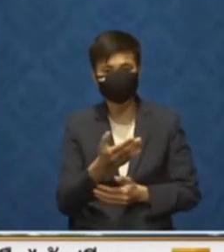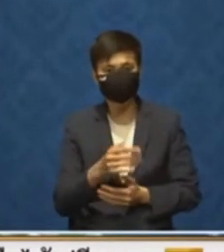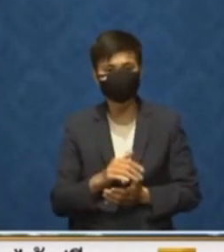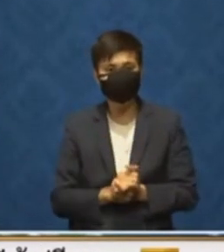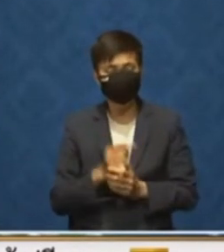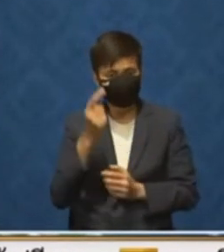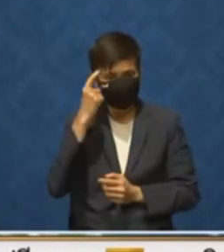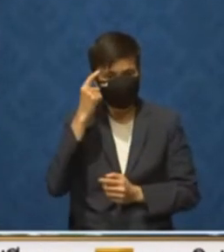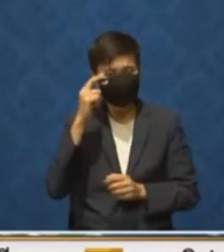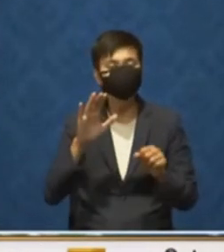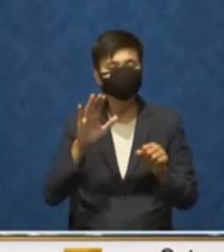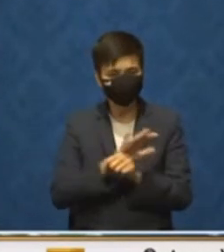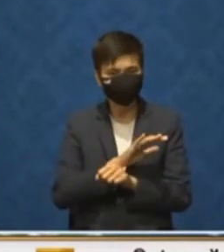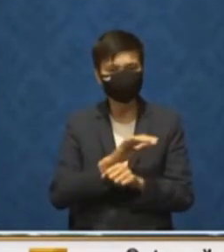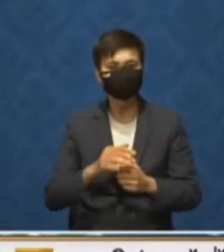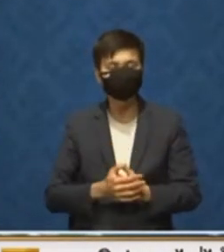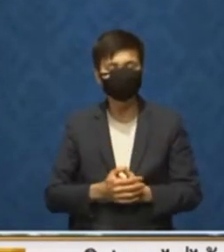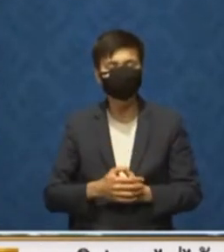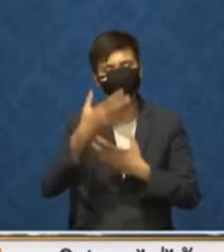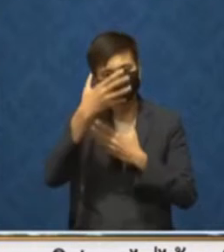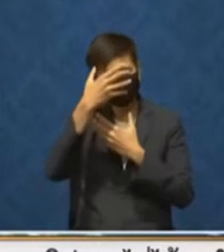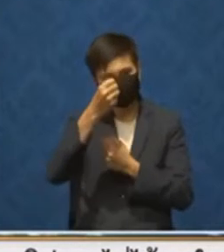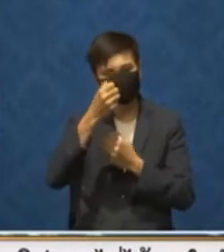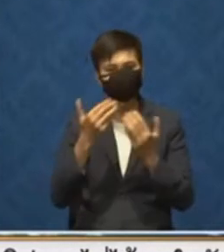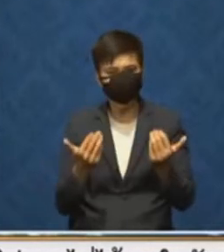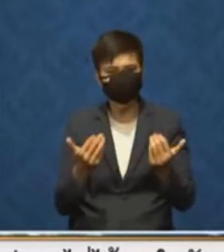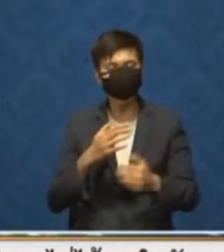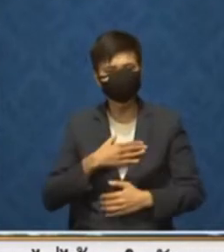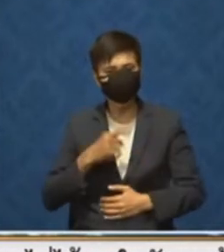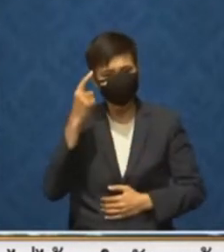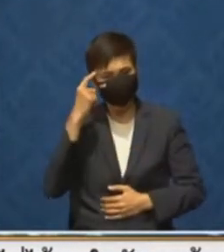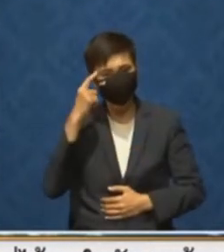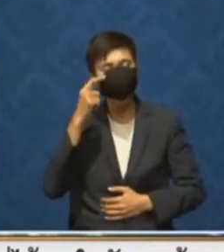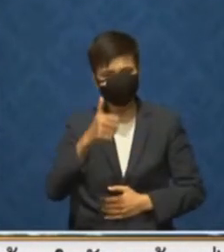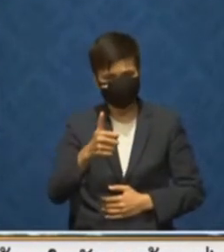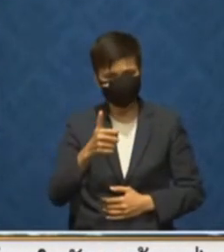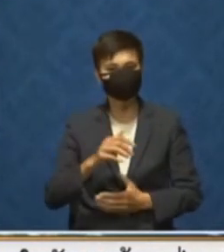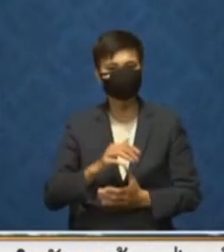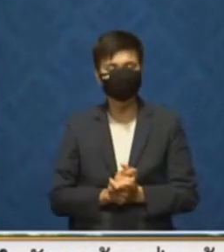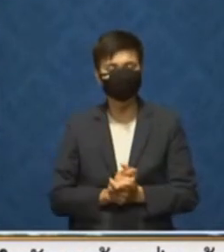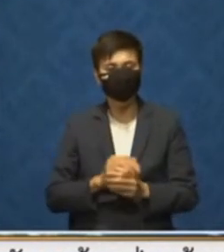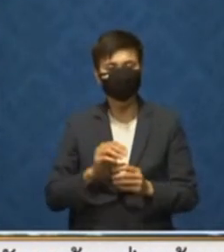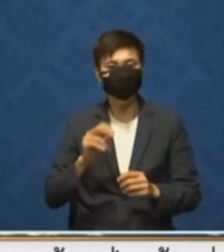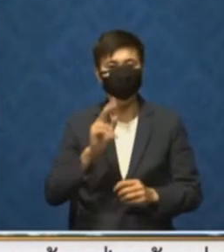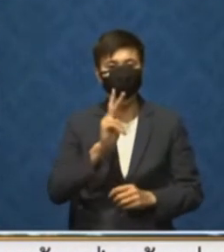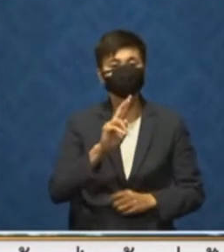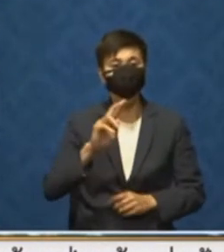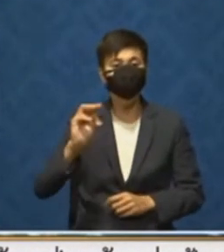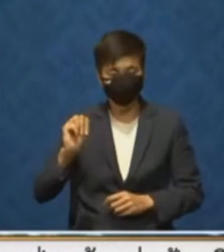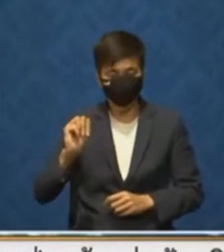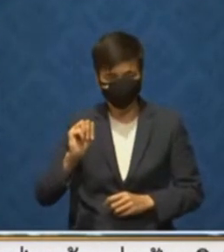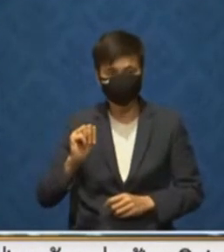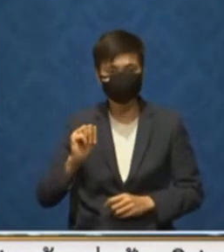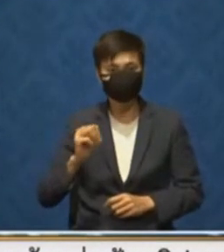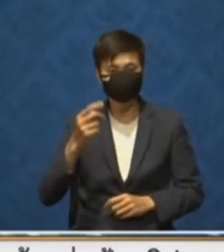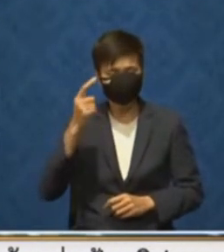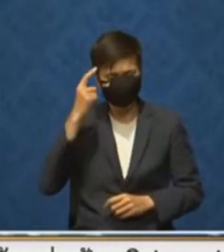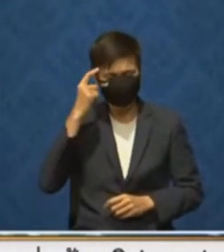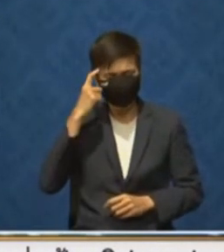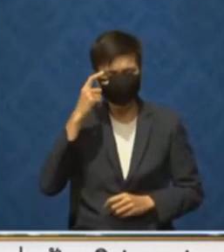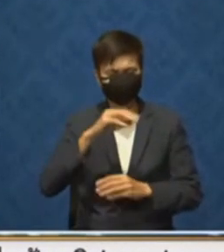คอบนะครับแล้วก็ให้ความสนใจซึ่งอันนี้ถือเป็นเรื่องที่ดีก็ขออนุญาตที่แจ้งว่าทางพรมนั้นได้ดำเนินการในลักษณะนี้ตั้งแต่